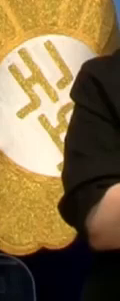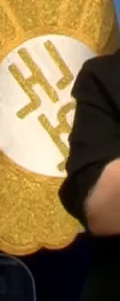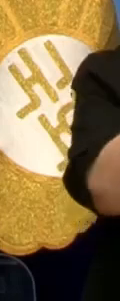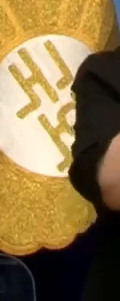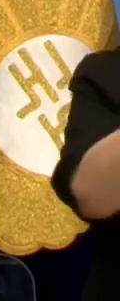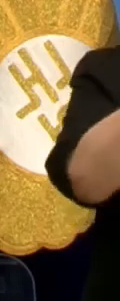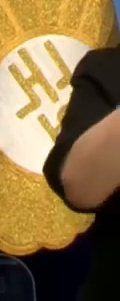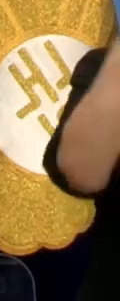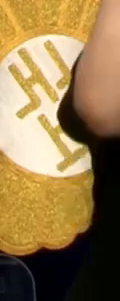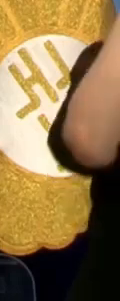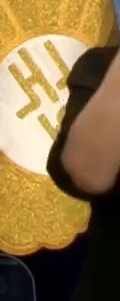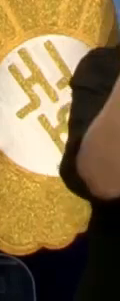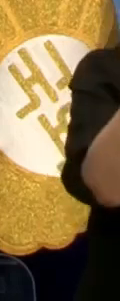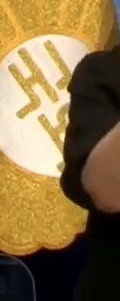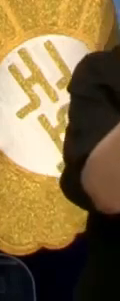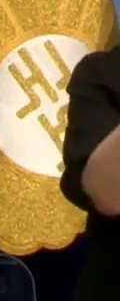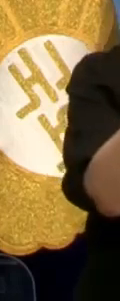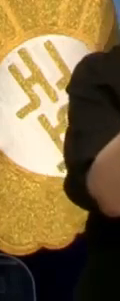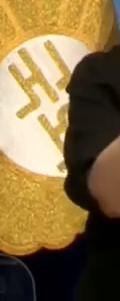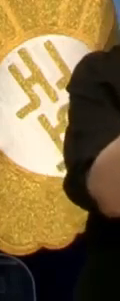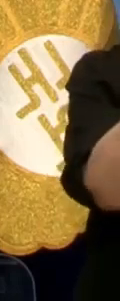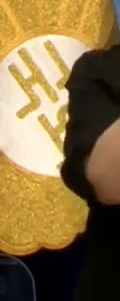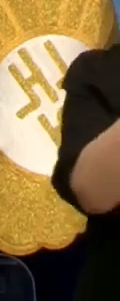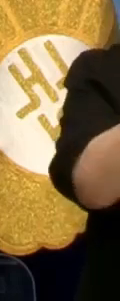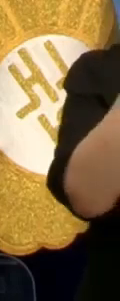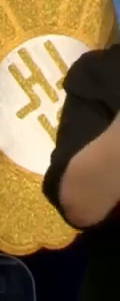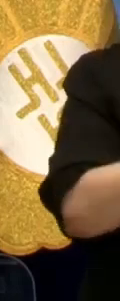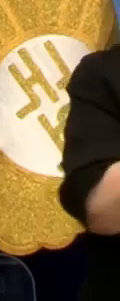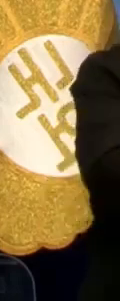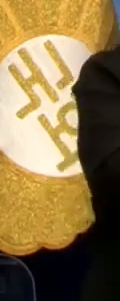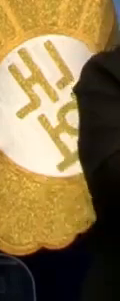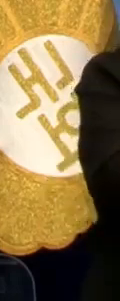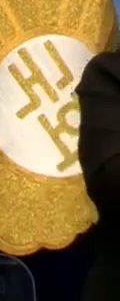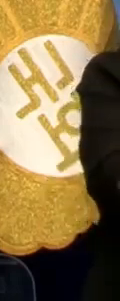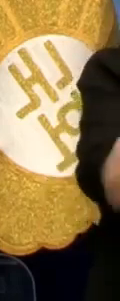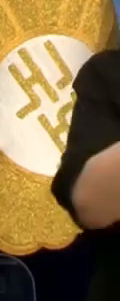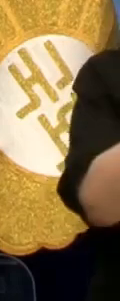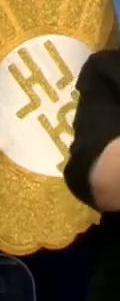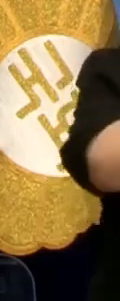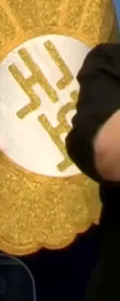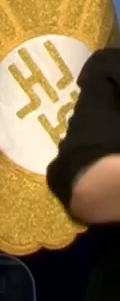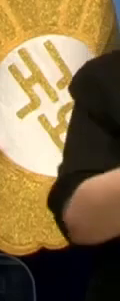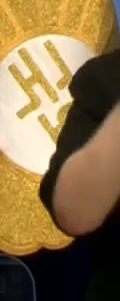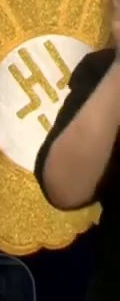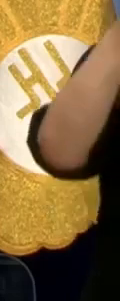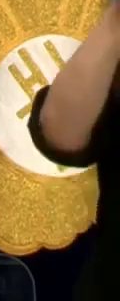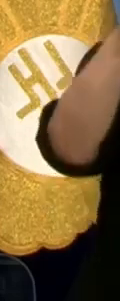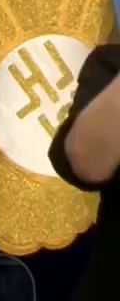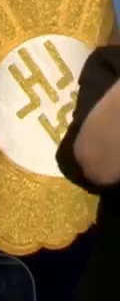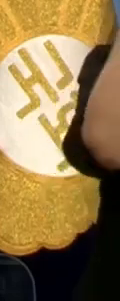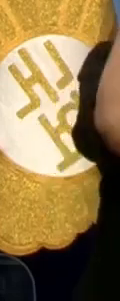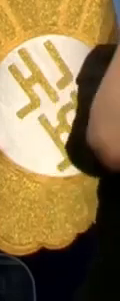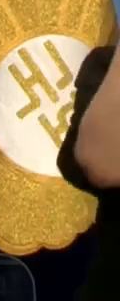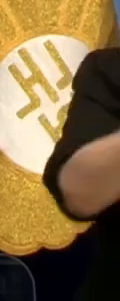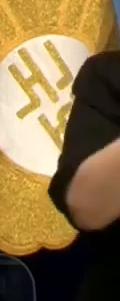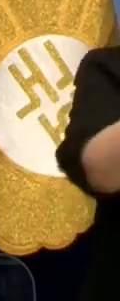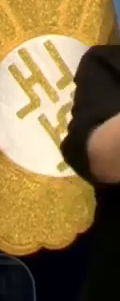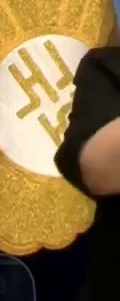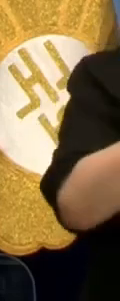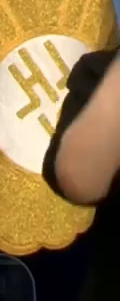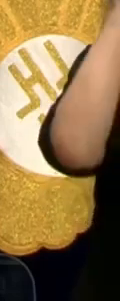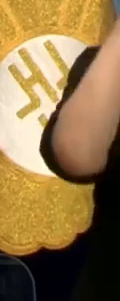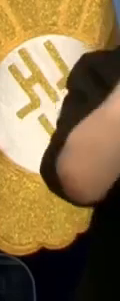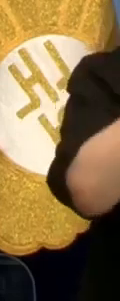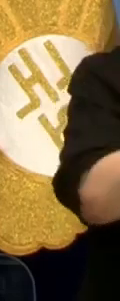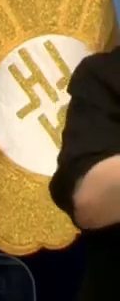프란치스코 교황 그리고 빌 게이츠, 마크 제커버그, 일론 머스크 같은 글로벌 CEO들도 기본소득 도입을 주장하고